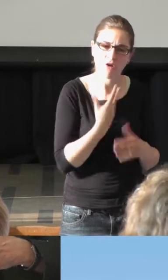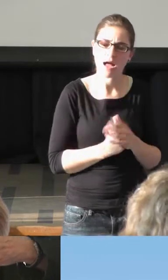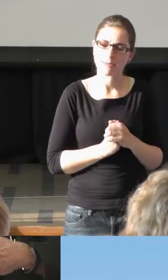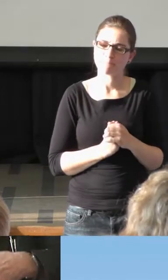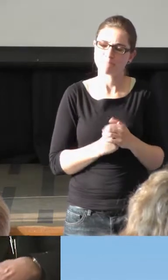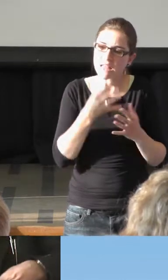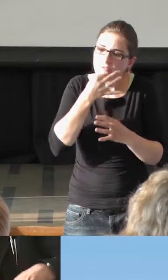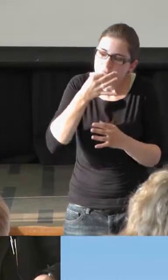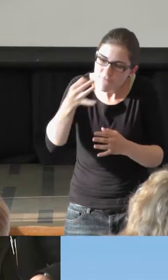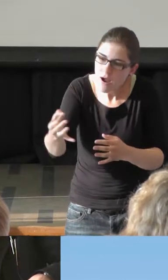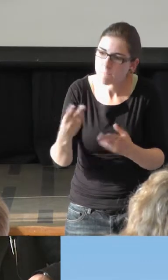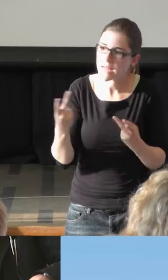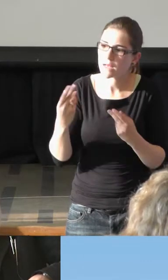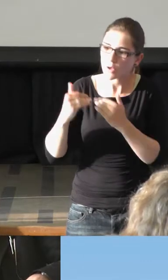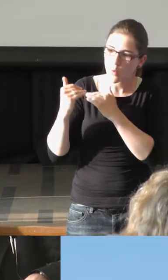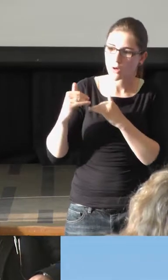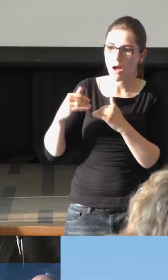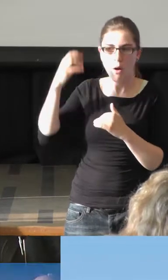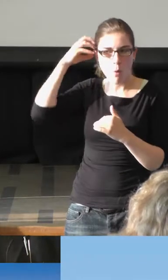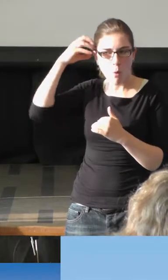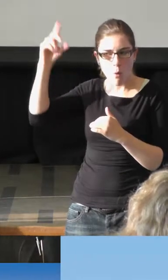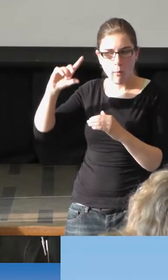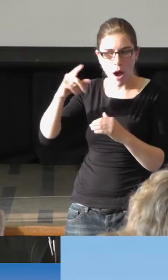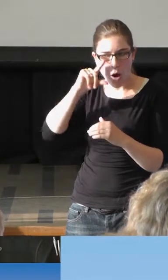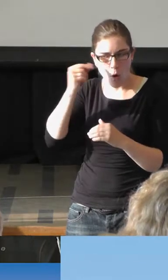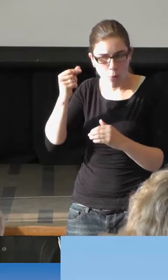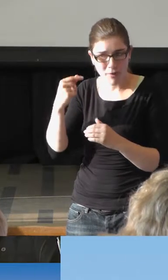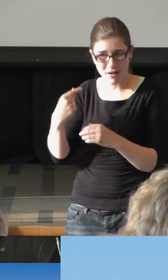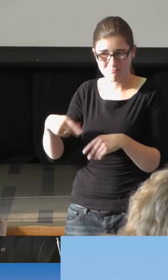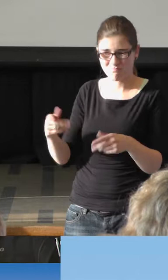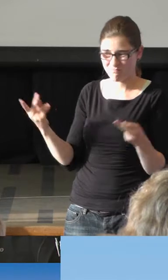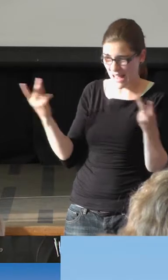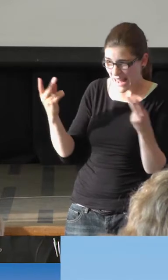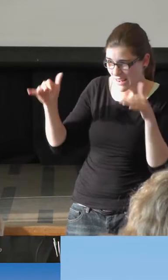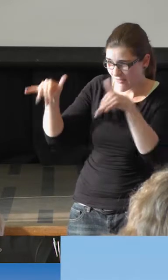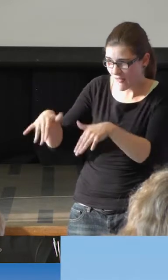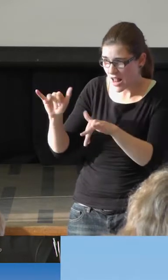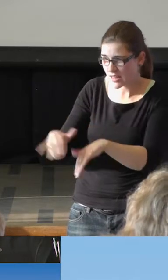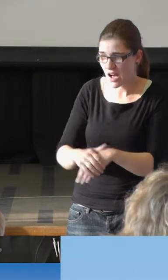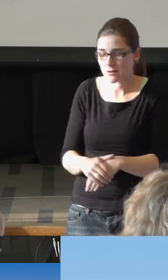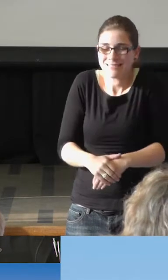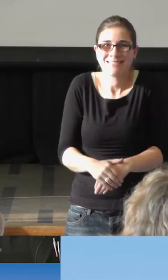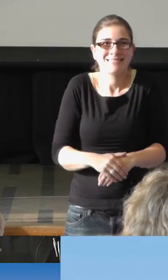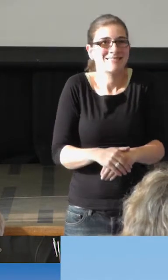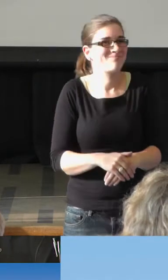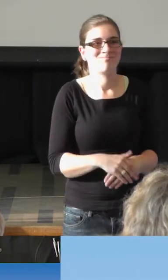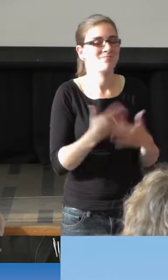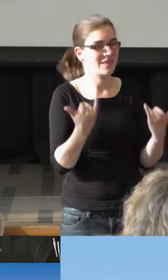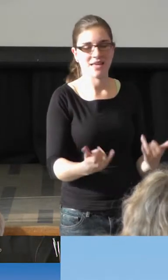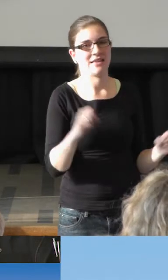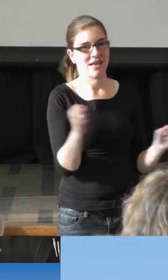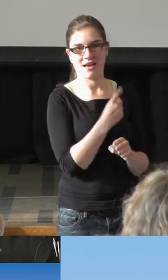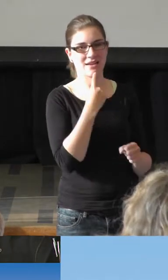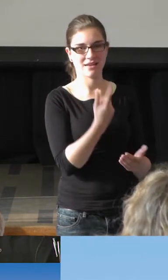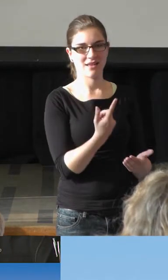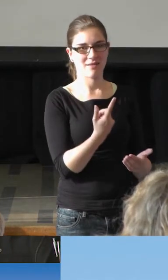Großeltern oder so ähnliche Fälle? Das ist der springende Punkt, das kann so nicht mehr nachvollzogen werden, weil weder